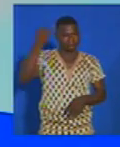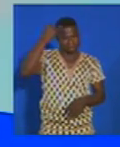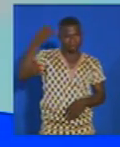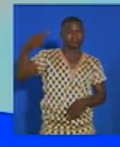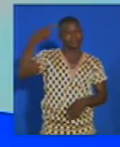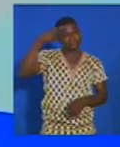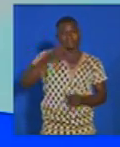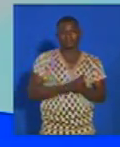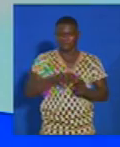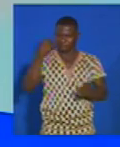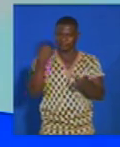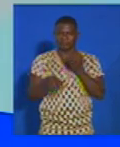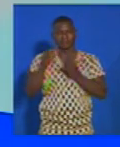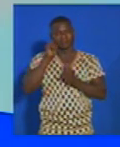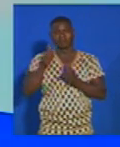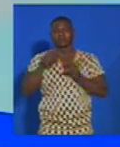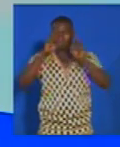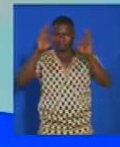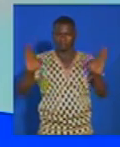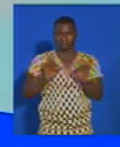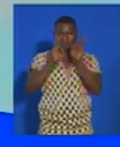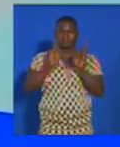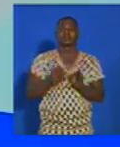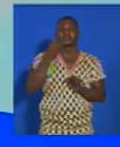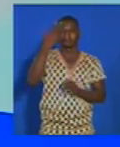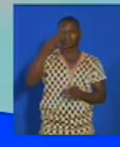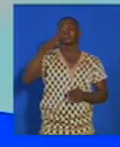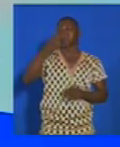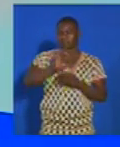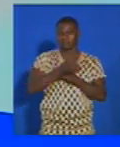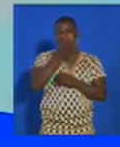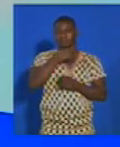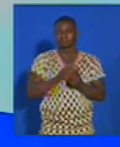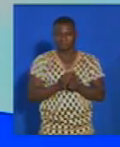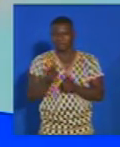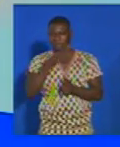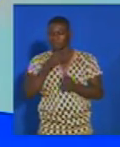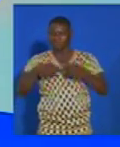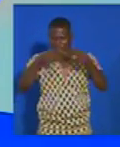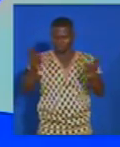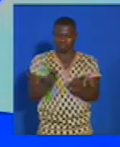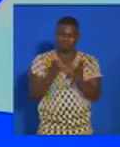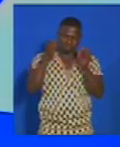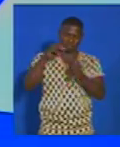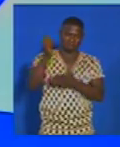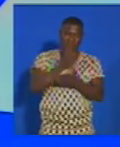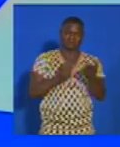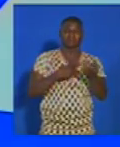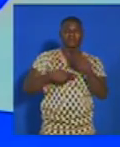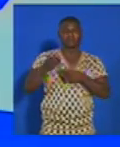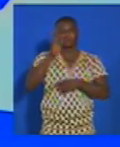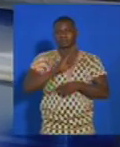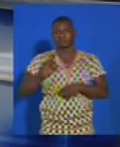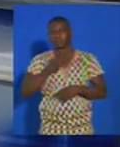Il s'achève demain. Le festival est à sa 5e édition et regroupe plusieurs artistes reggae venus du Burkina et d'autres pays de la sous-région